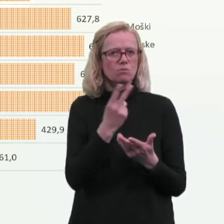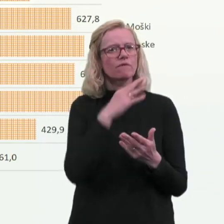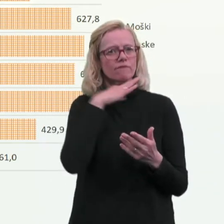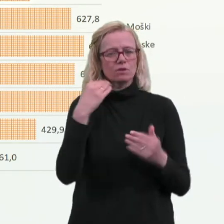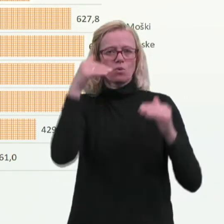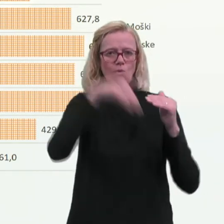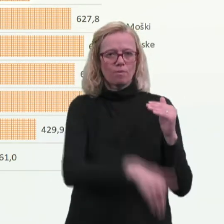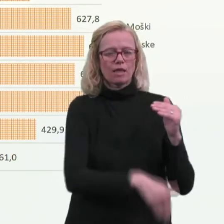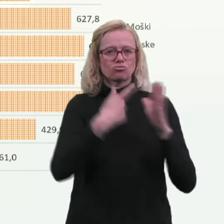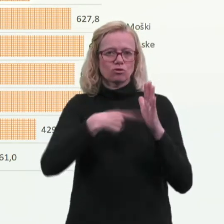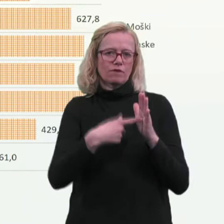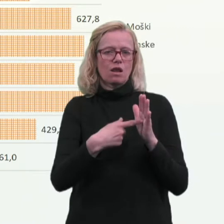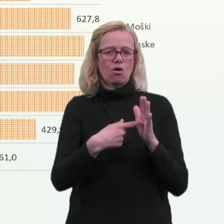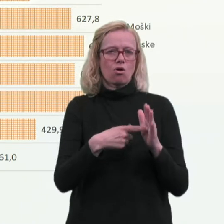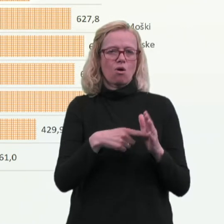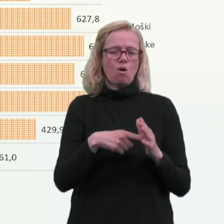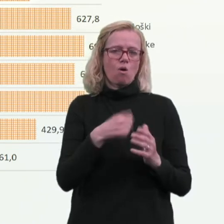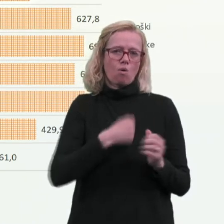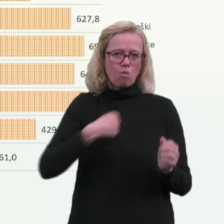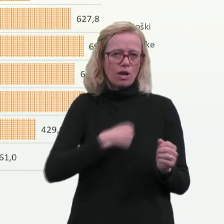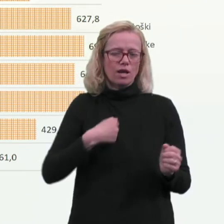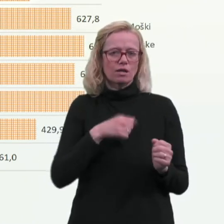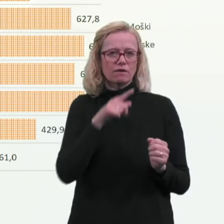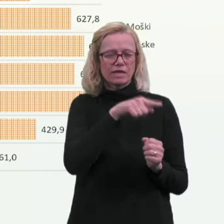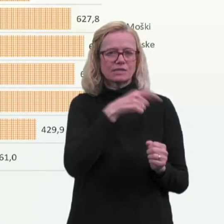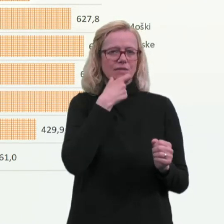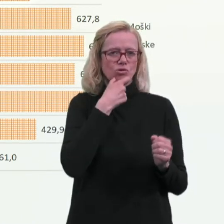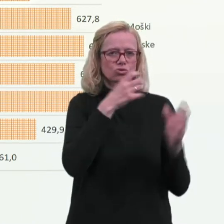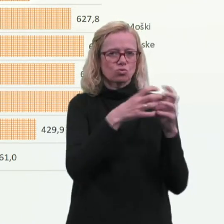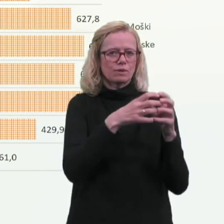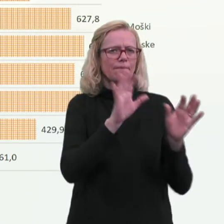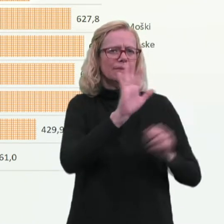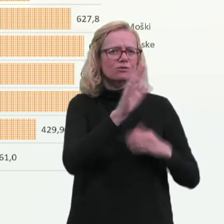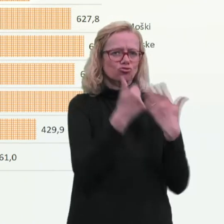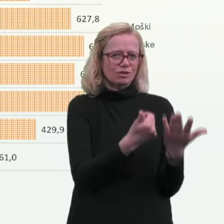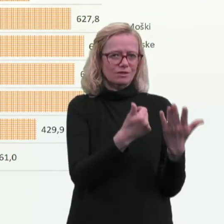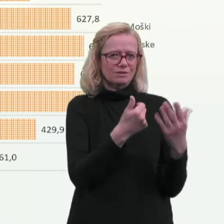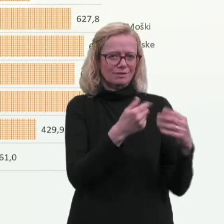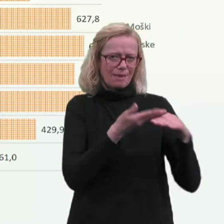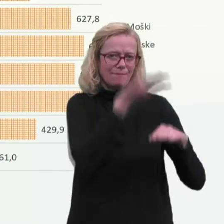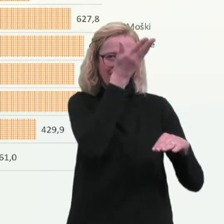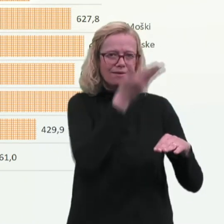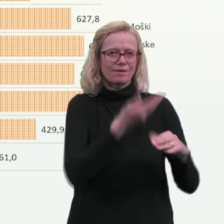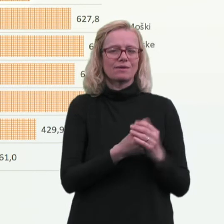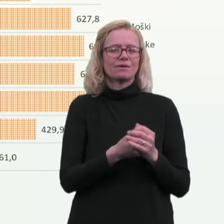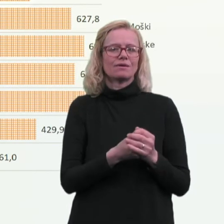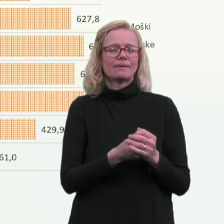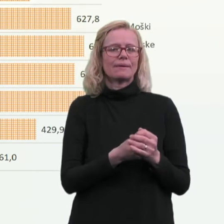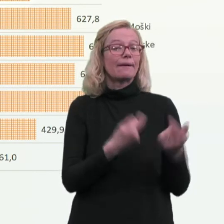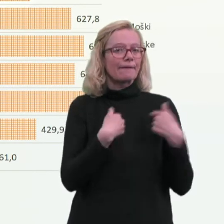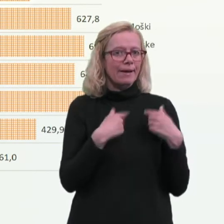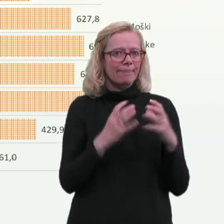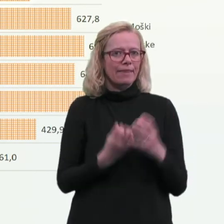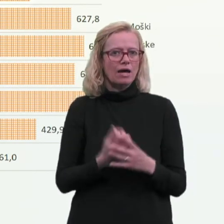upad števila obolelih v teh starostnih skupinah 65+, nam pa